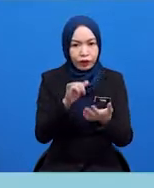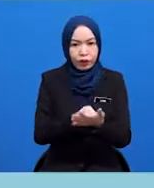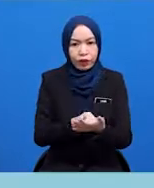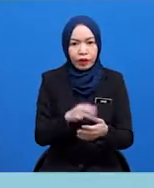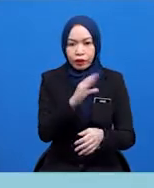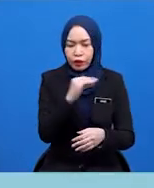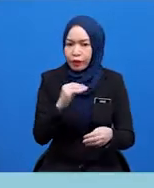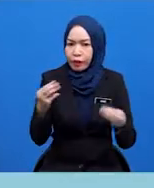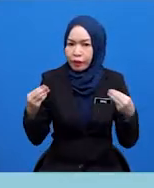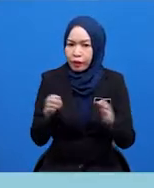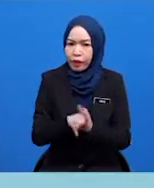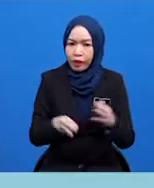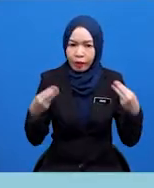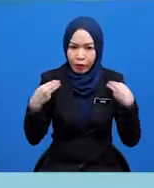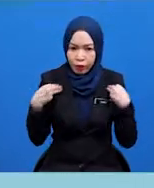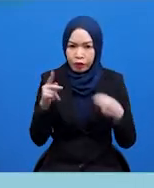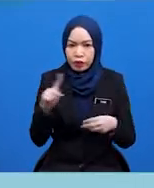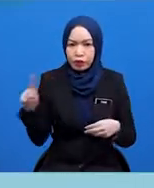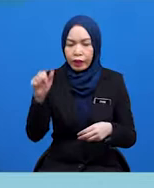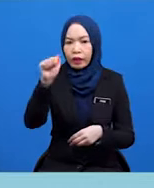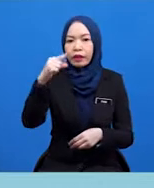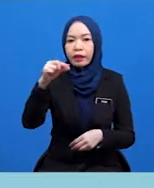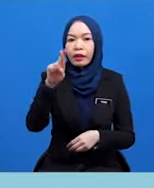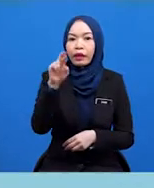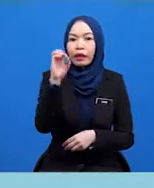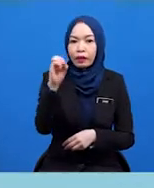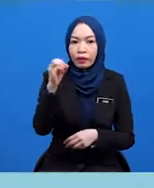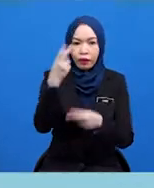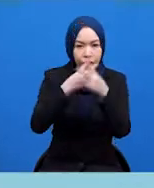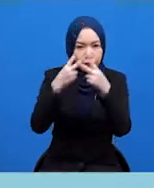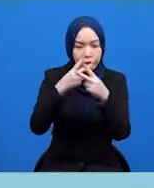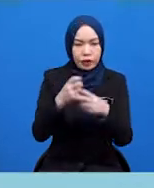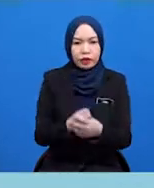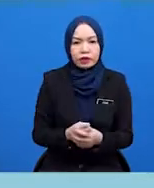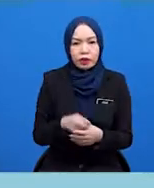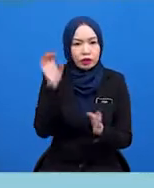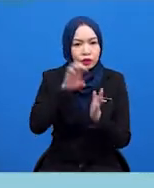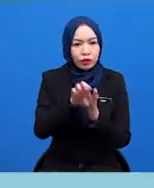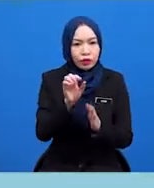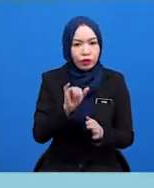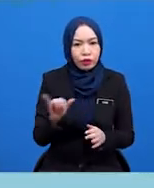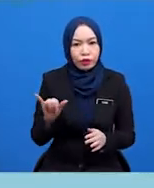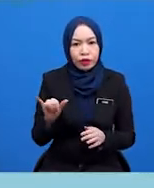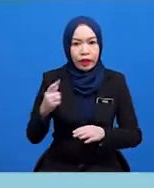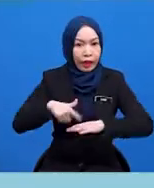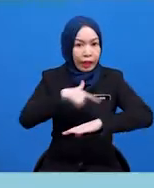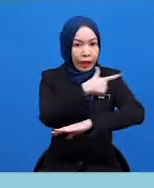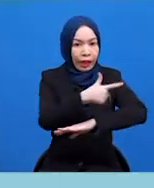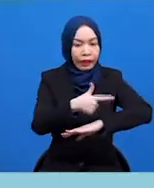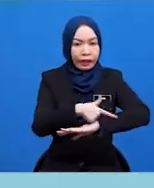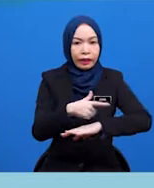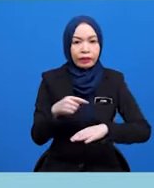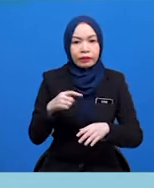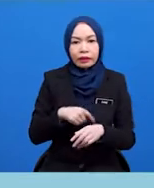mengujudkan sektor agro pelancongan seperti ladang teh yang dimiliki oleh Tekam Plantation di